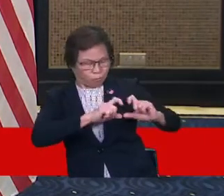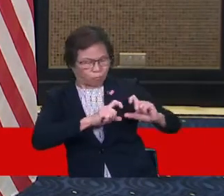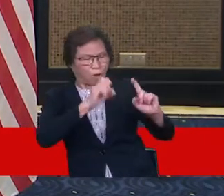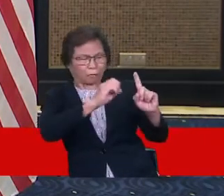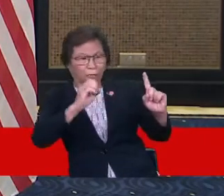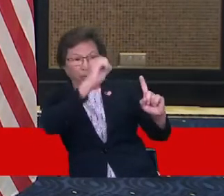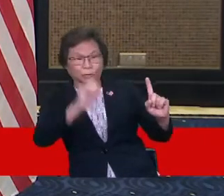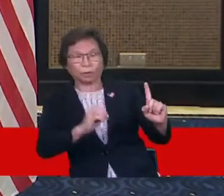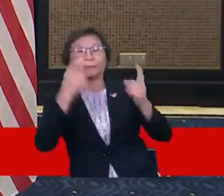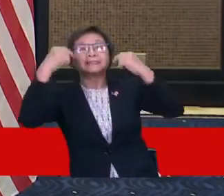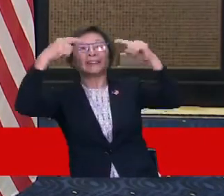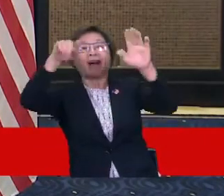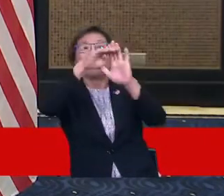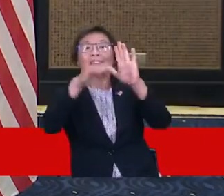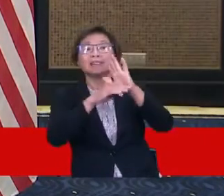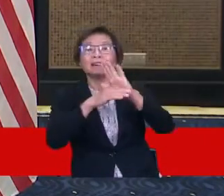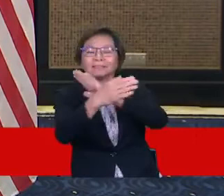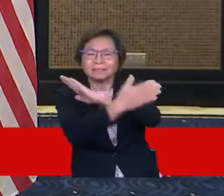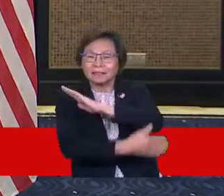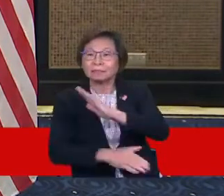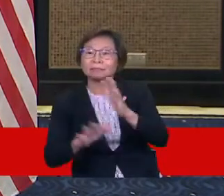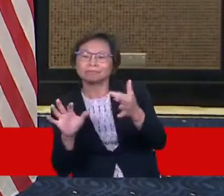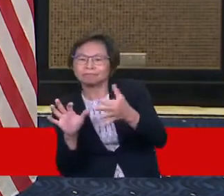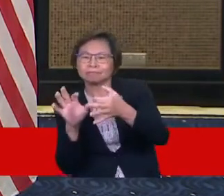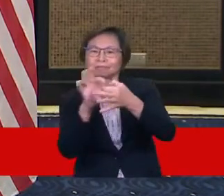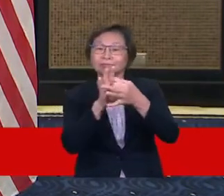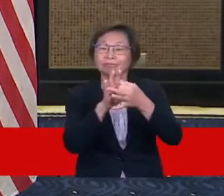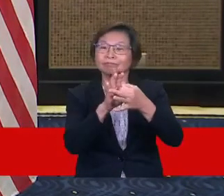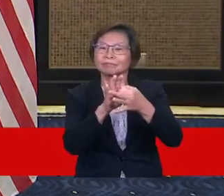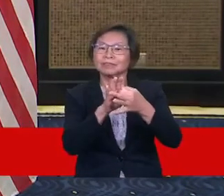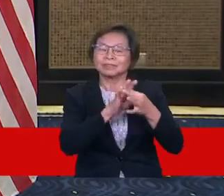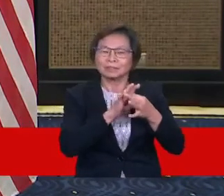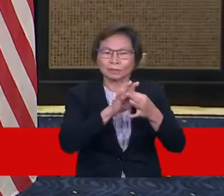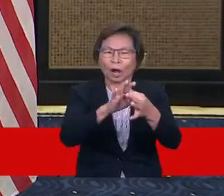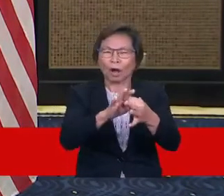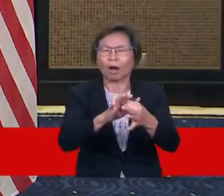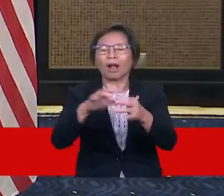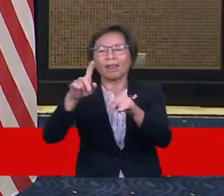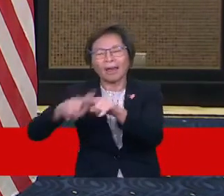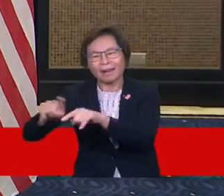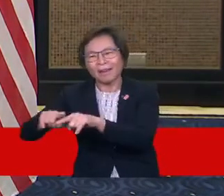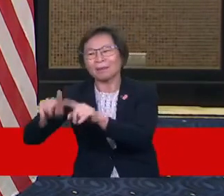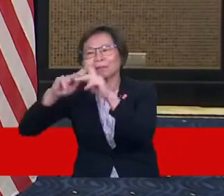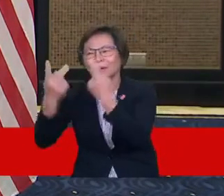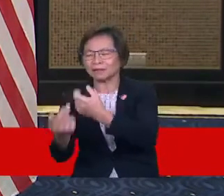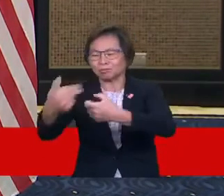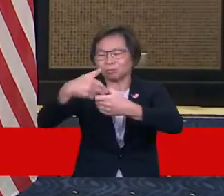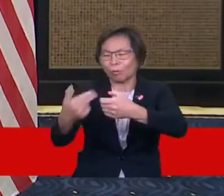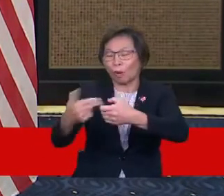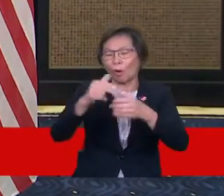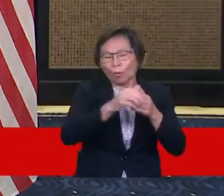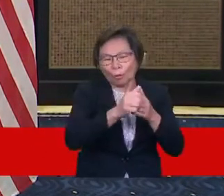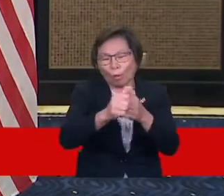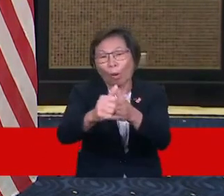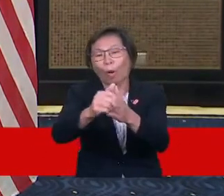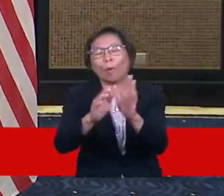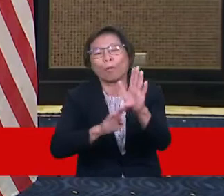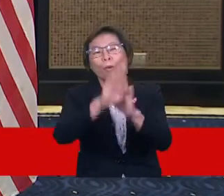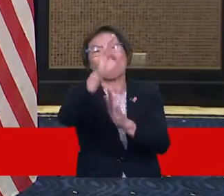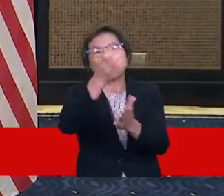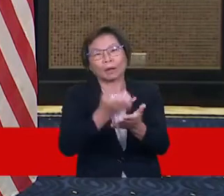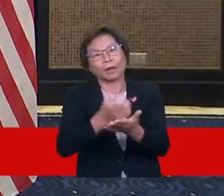negara melalui jalinan kerjasama rentas Pati bagi memacu pemulihan ekonomi demi